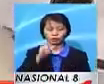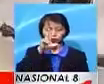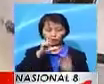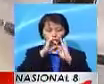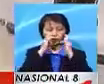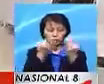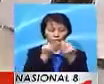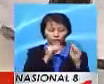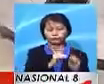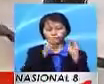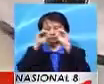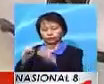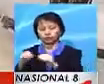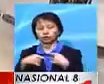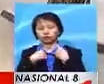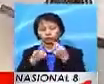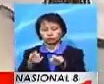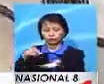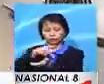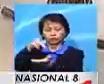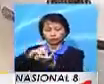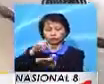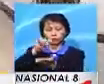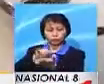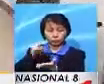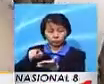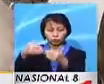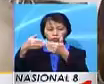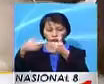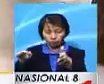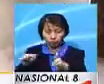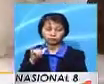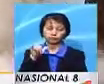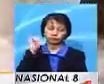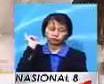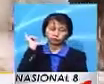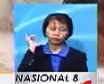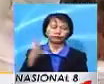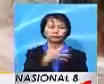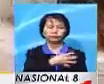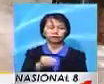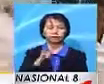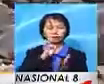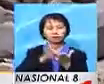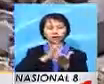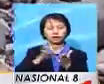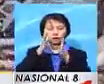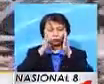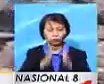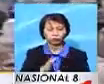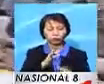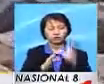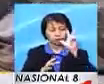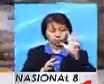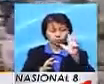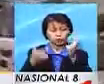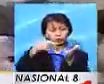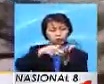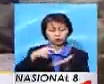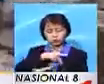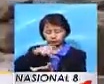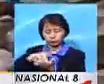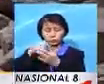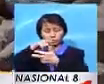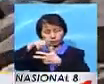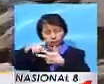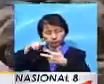keluarga yang dipindahkan sejak pusat pemindahan itu dibuka semalam. Sementara itu, bilangan penduduk di 3 lagi pusat